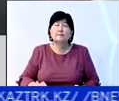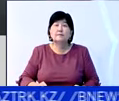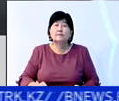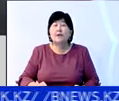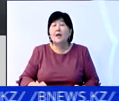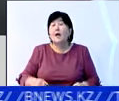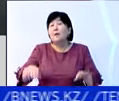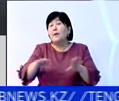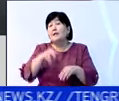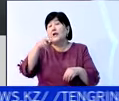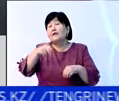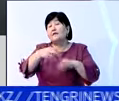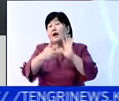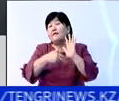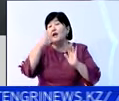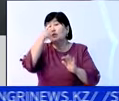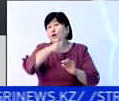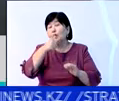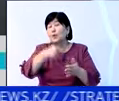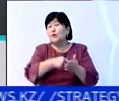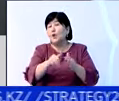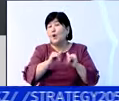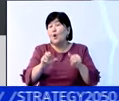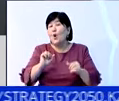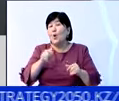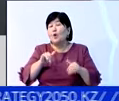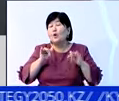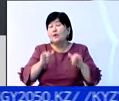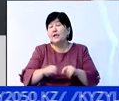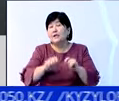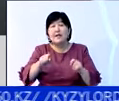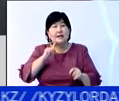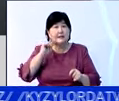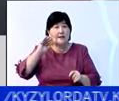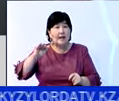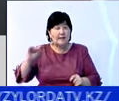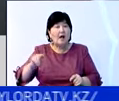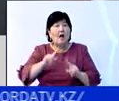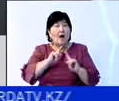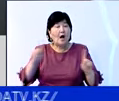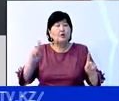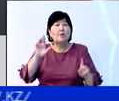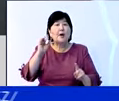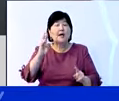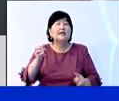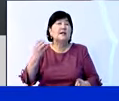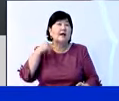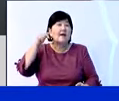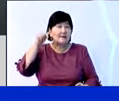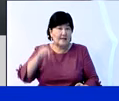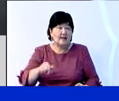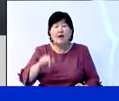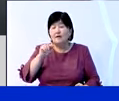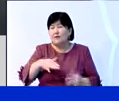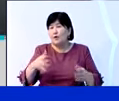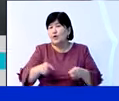По сравнению с 2018 годом отмечен рост уголовных дел в отношении несовершеннолетних, особенно в Байконуре и Кызыларте. В